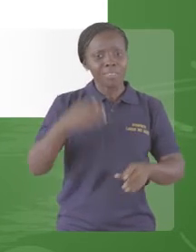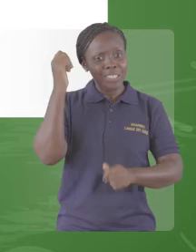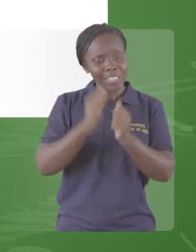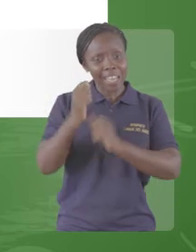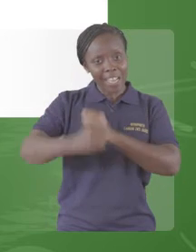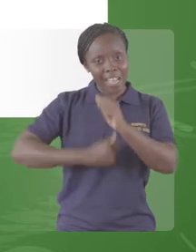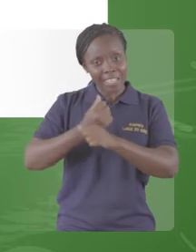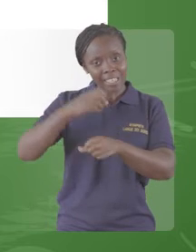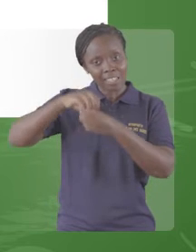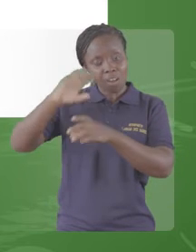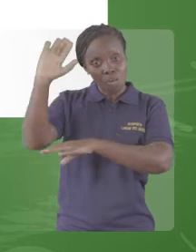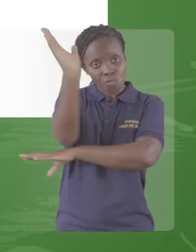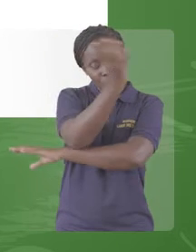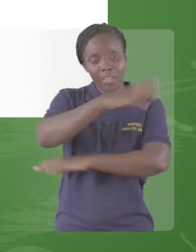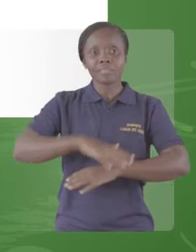nos forêts.